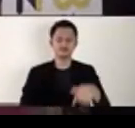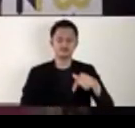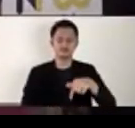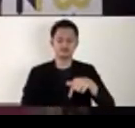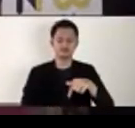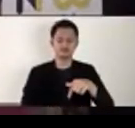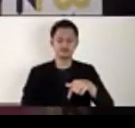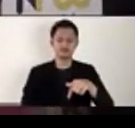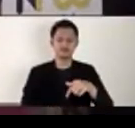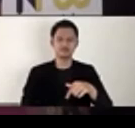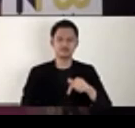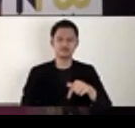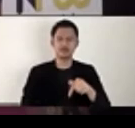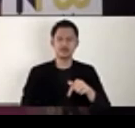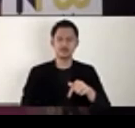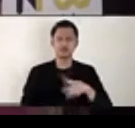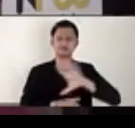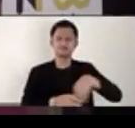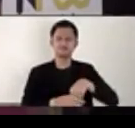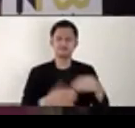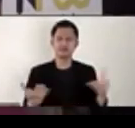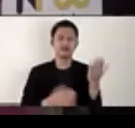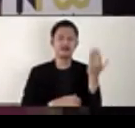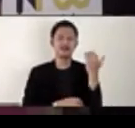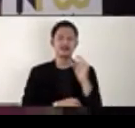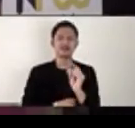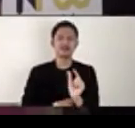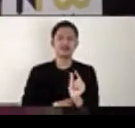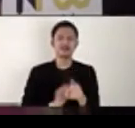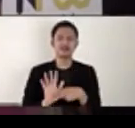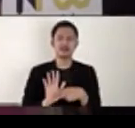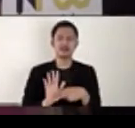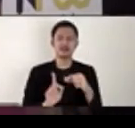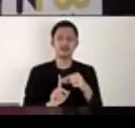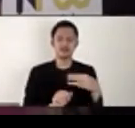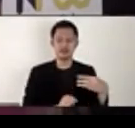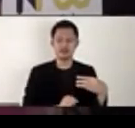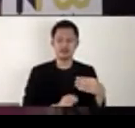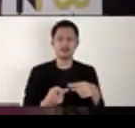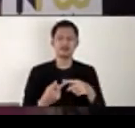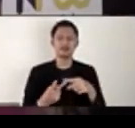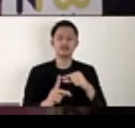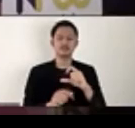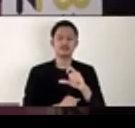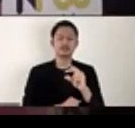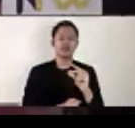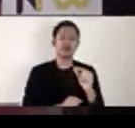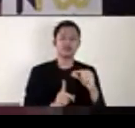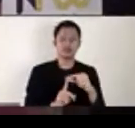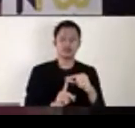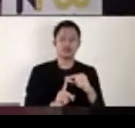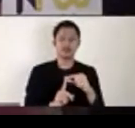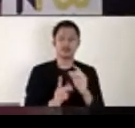terlibat banyak dalam takdir rampe ya kemudian PC archieve rating encounter